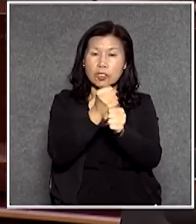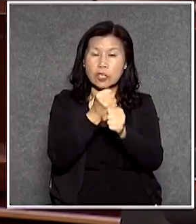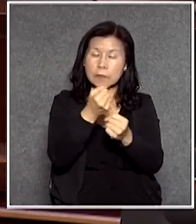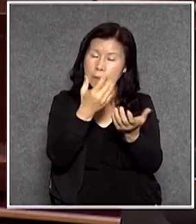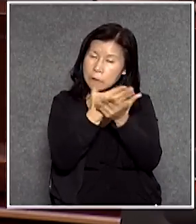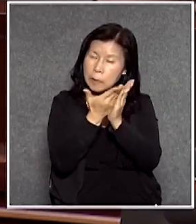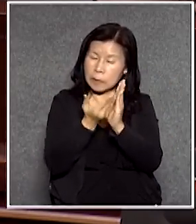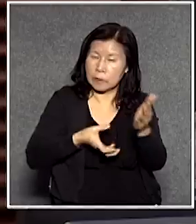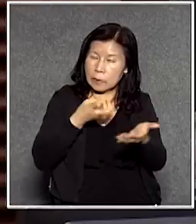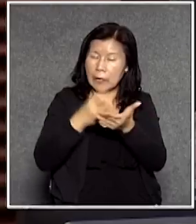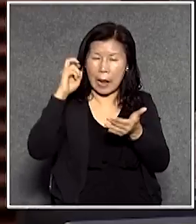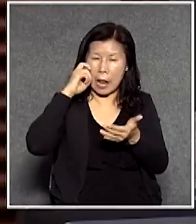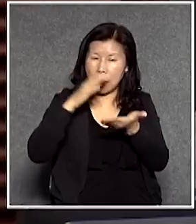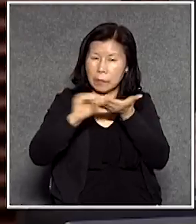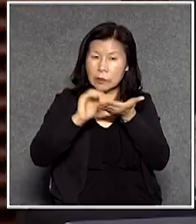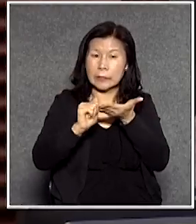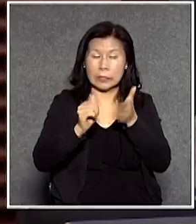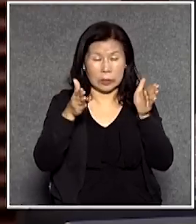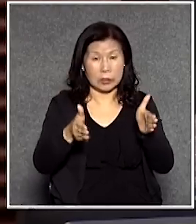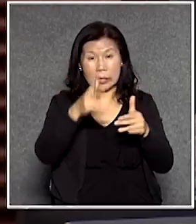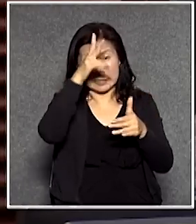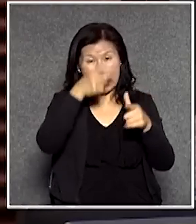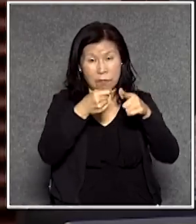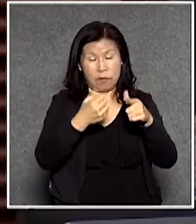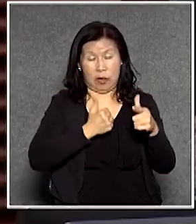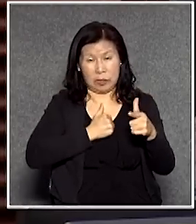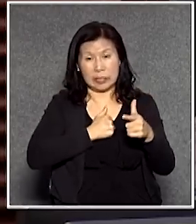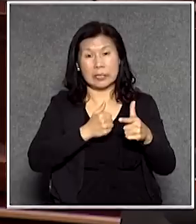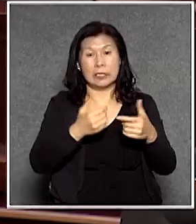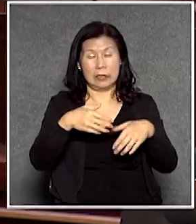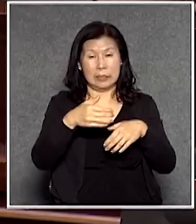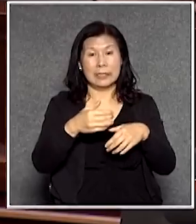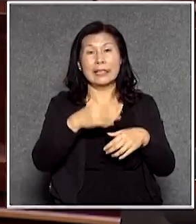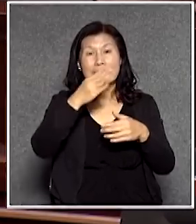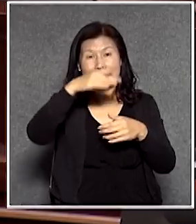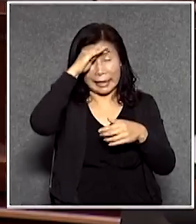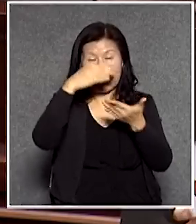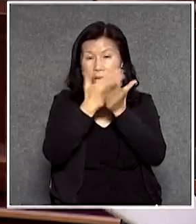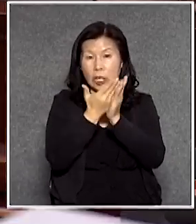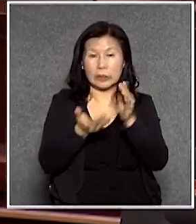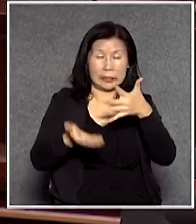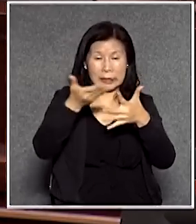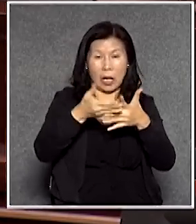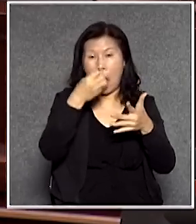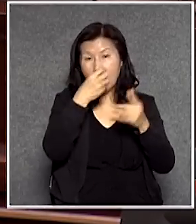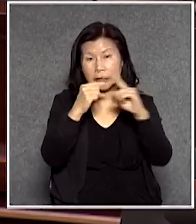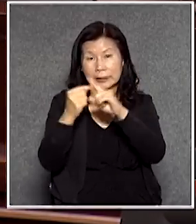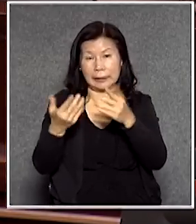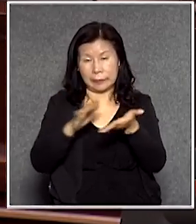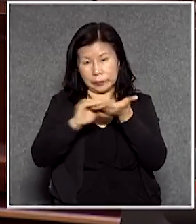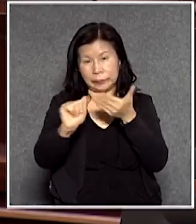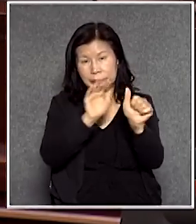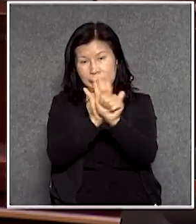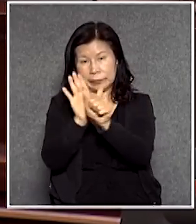盡力完善，能夠穩定公務員的隊伍和紀律部隊，提升士氣，繼續為香港市民提供優良的服